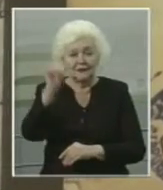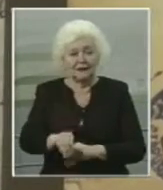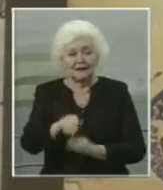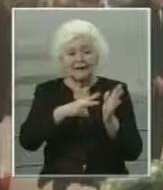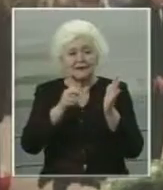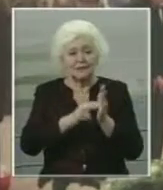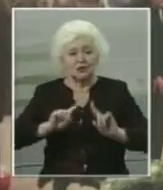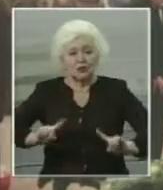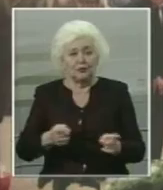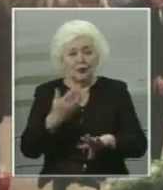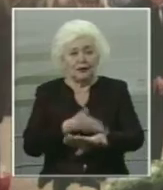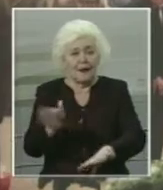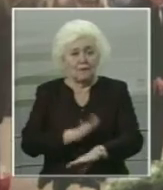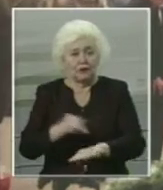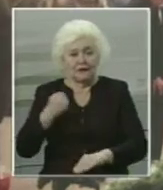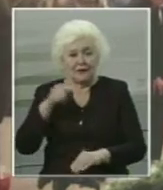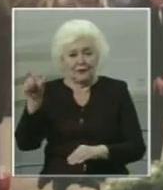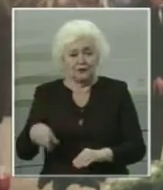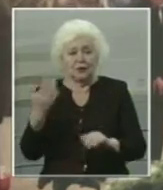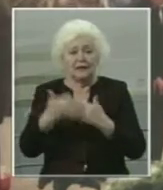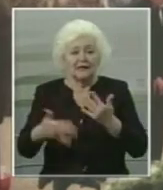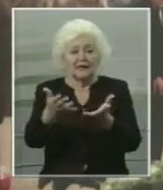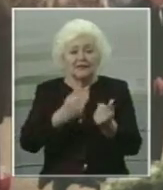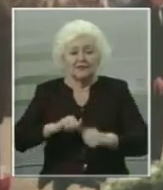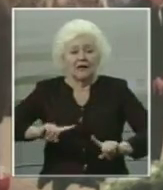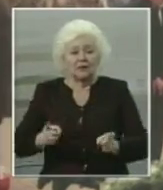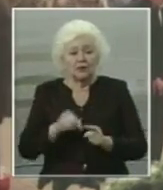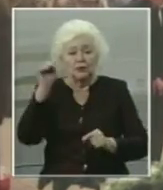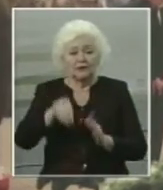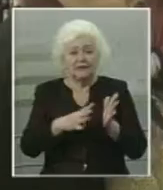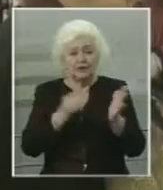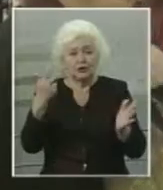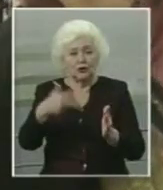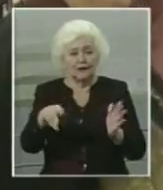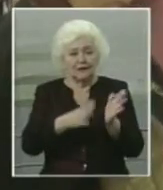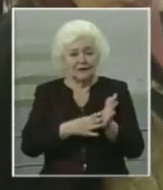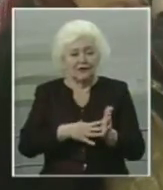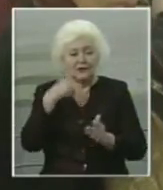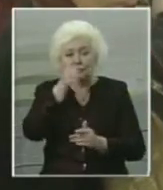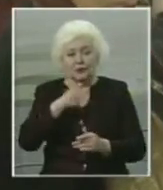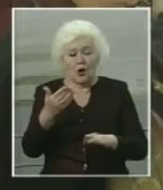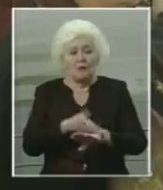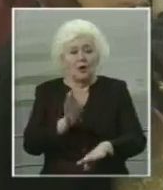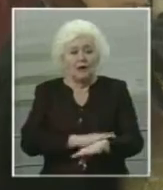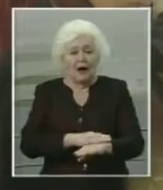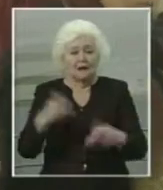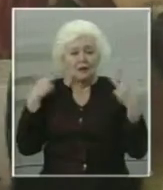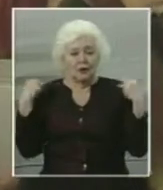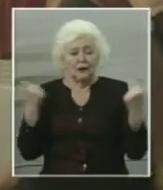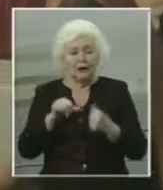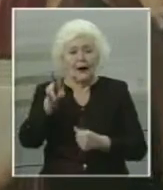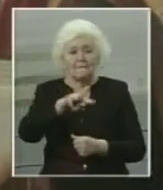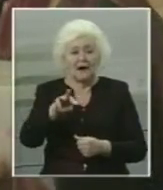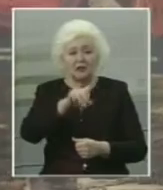14 700 полонених польських військових. Серед взятих у полон 1939 року поляків був бригадний генерал Маріуш